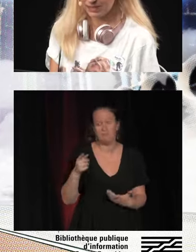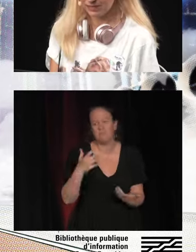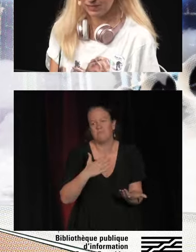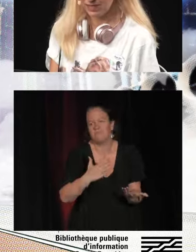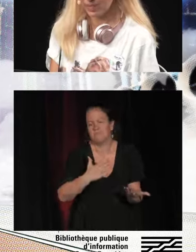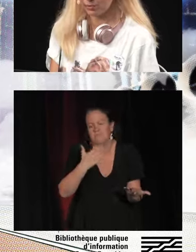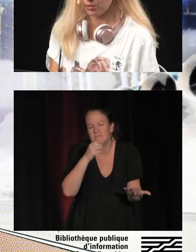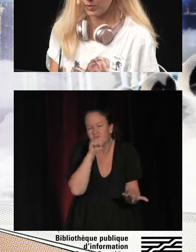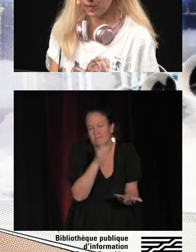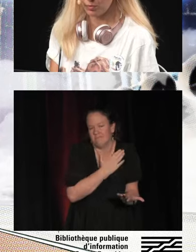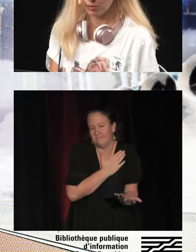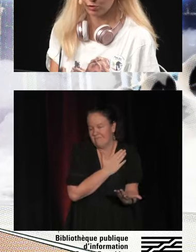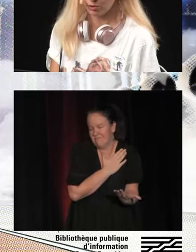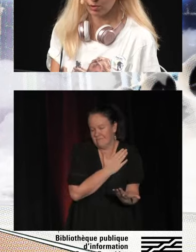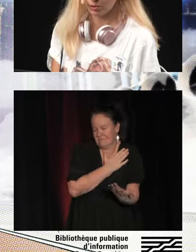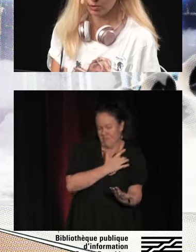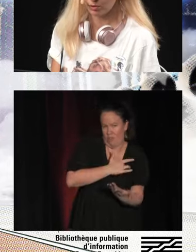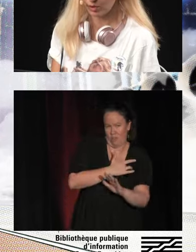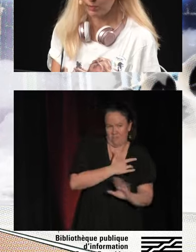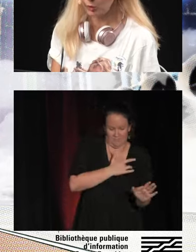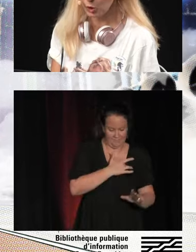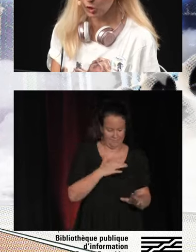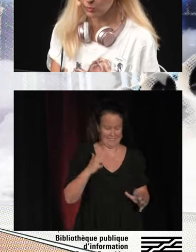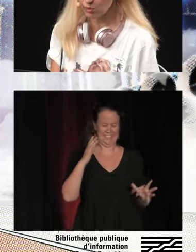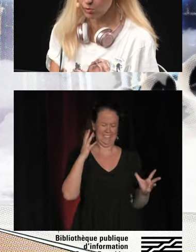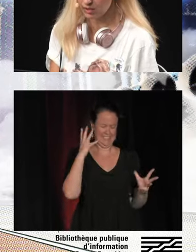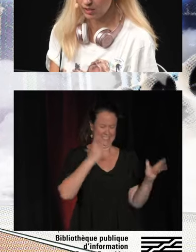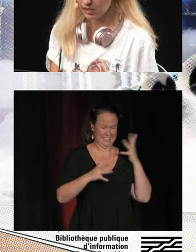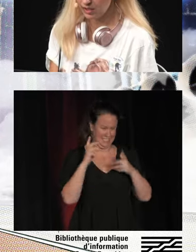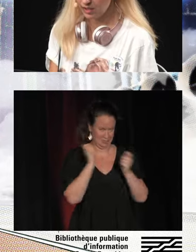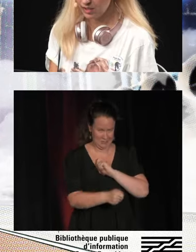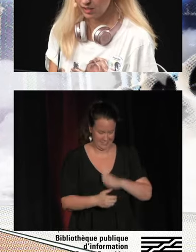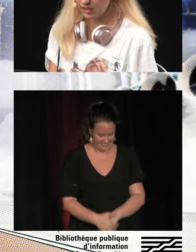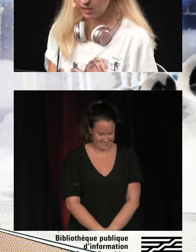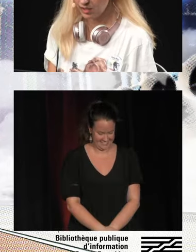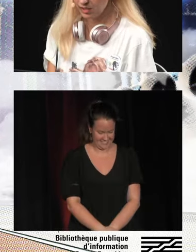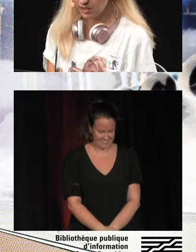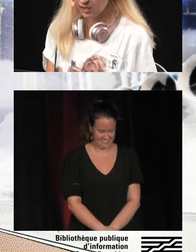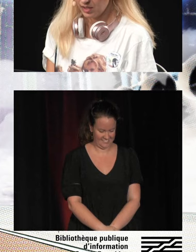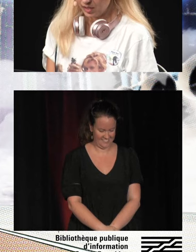quand même, c'est un peu mon jeu de l'amour, mon Dieu.